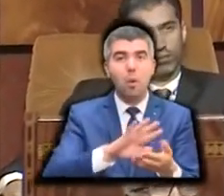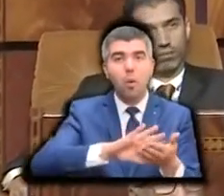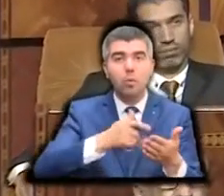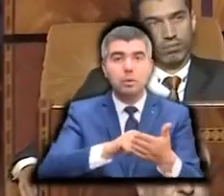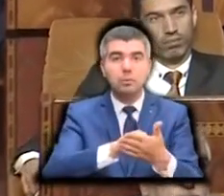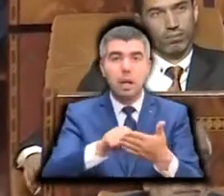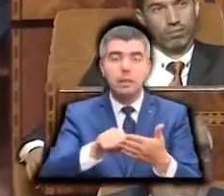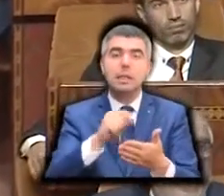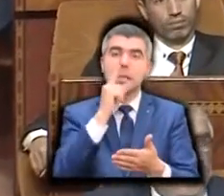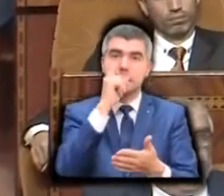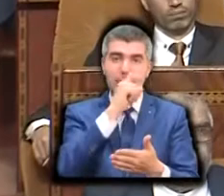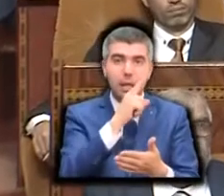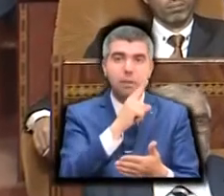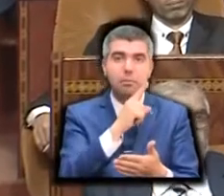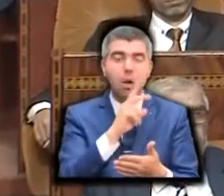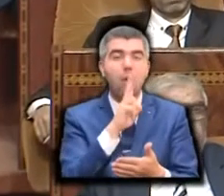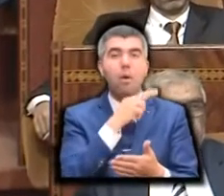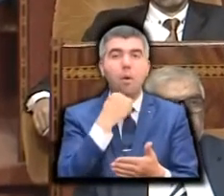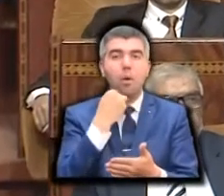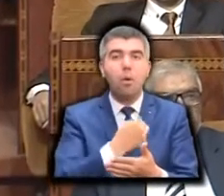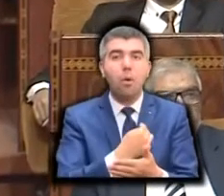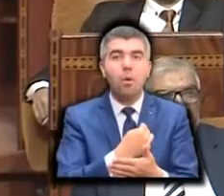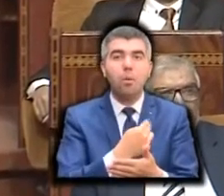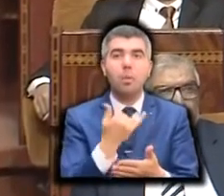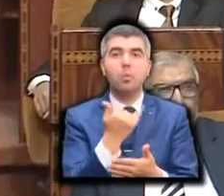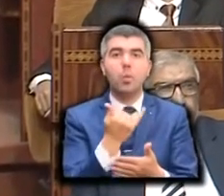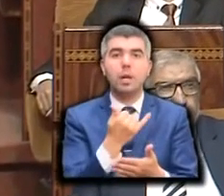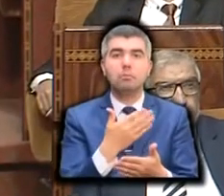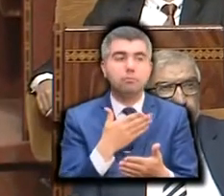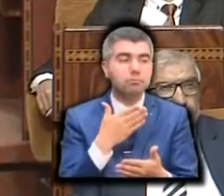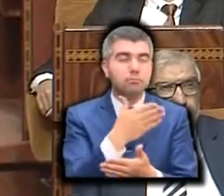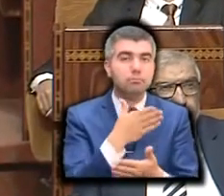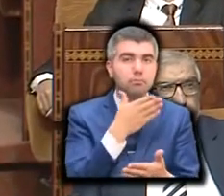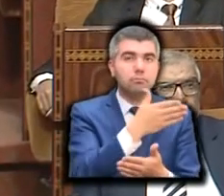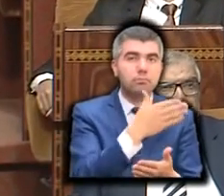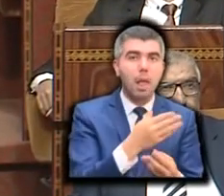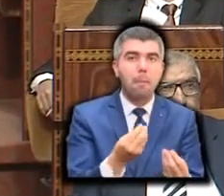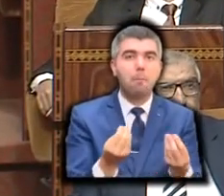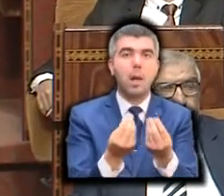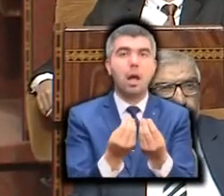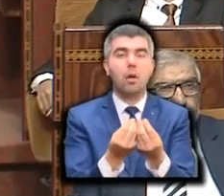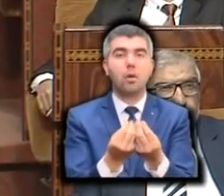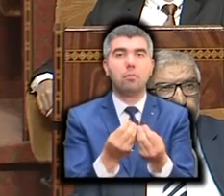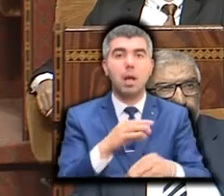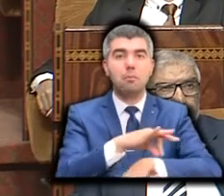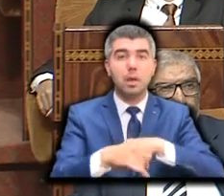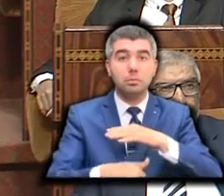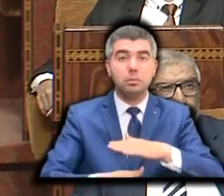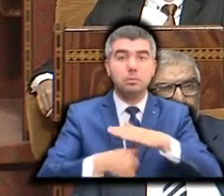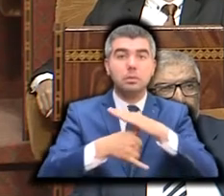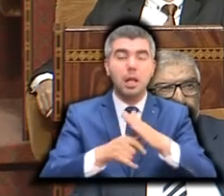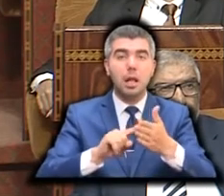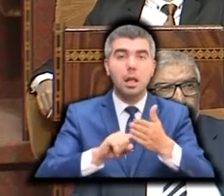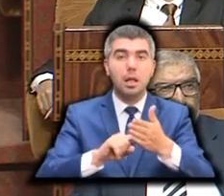لحل إشكالية الصرف الصحي بالعالم القروي. يتعين كذلك على المكتب الوطني للماء أن